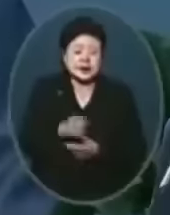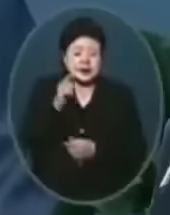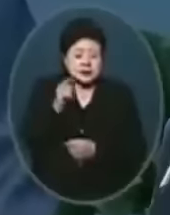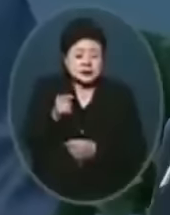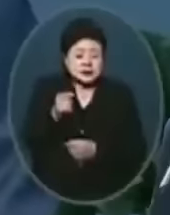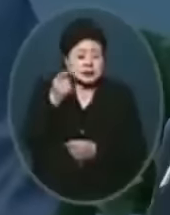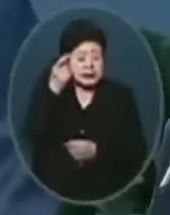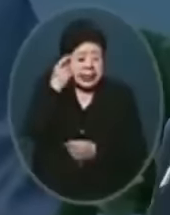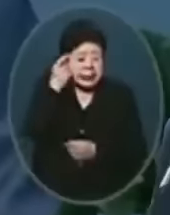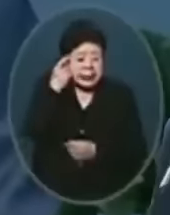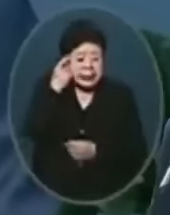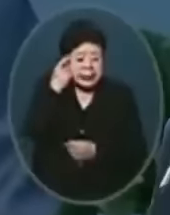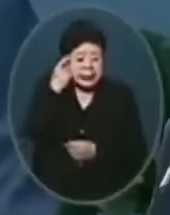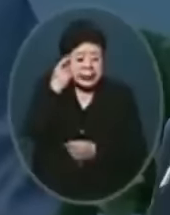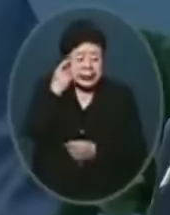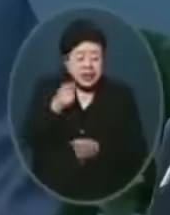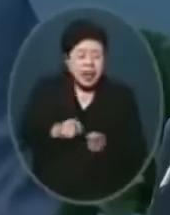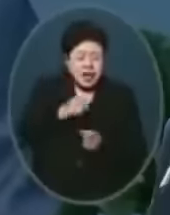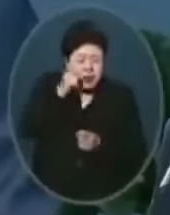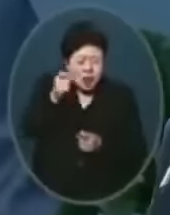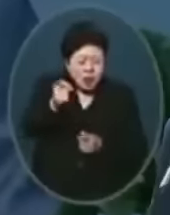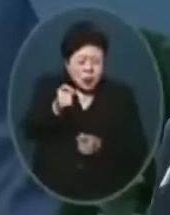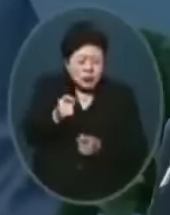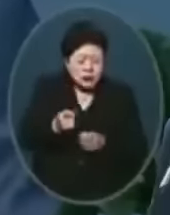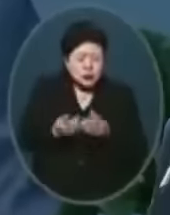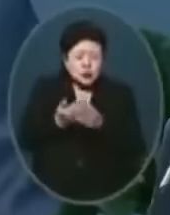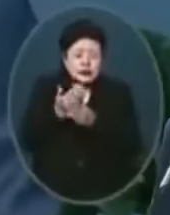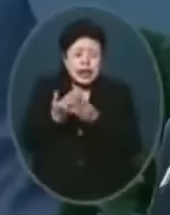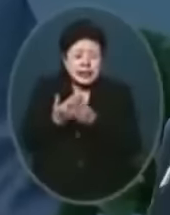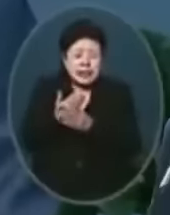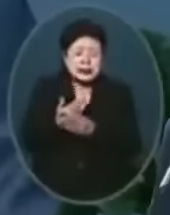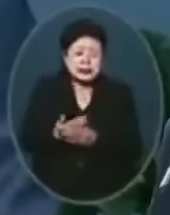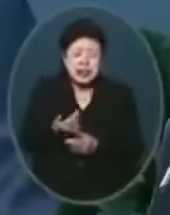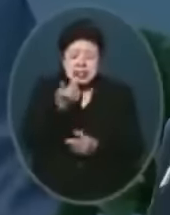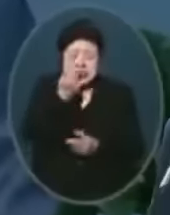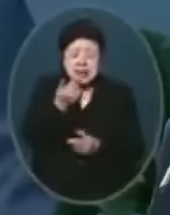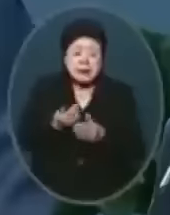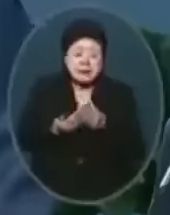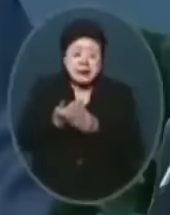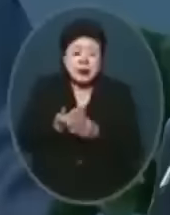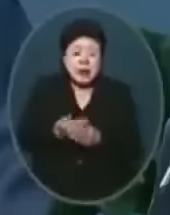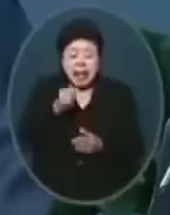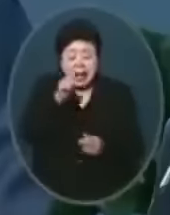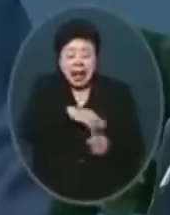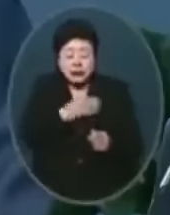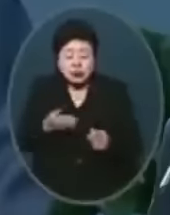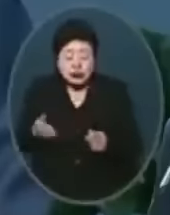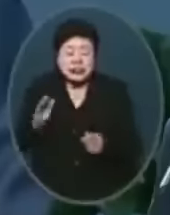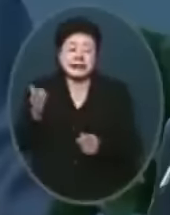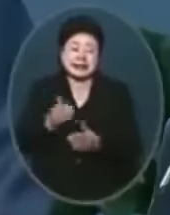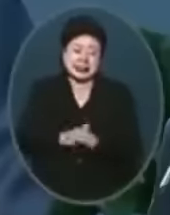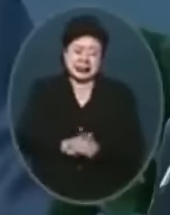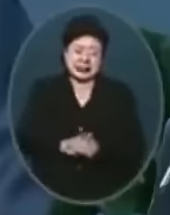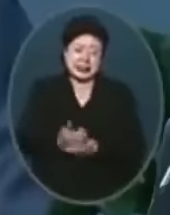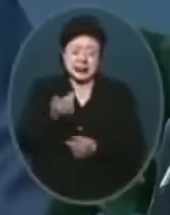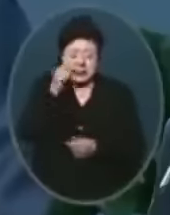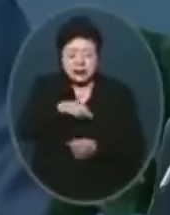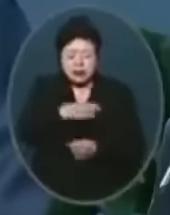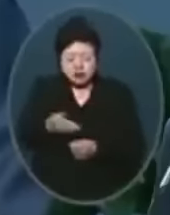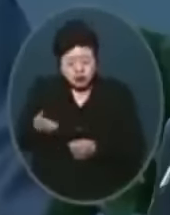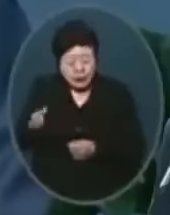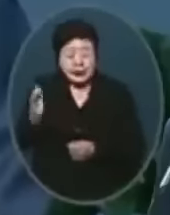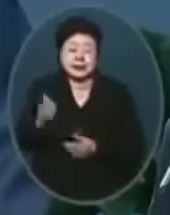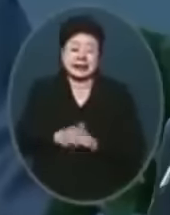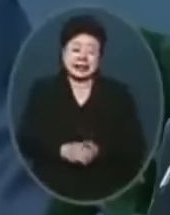그 생각이 영원토록 솟아나는 생명의 강이 되는 것입니다. 생명수가